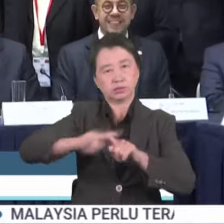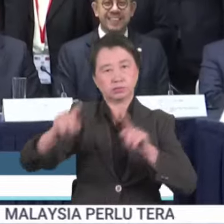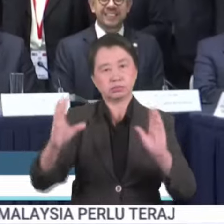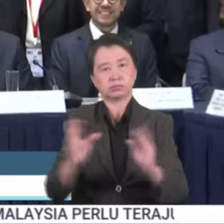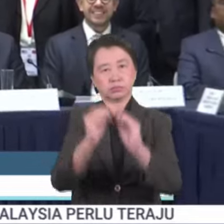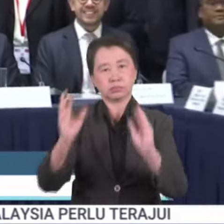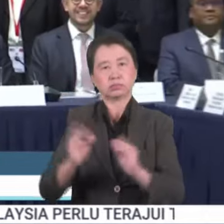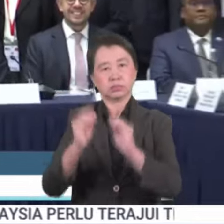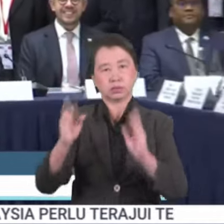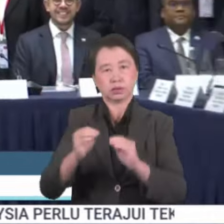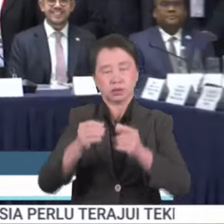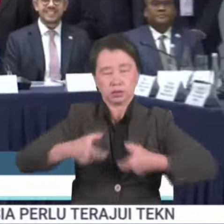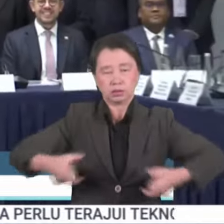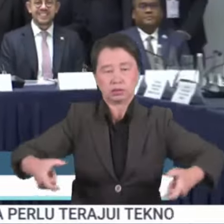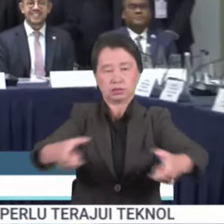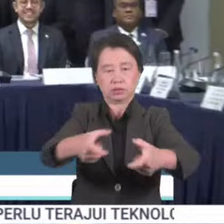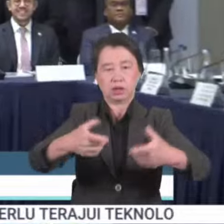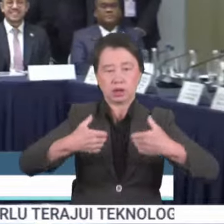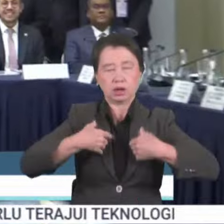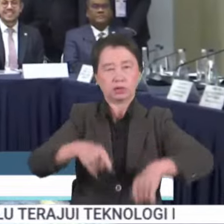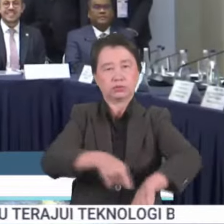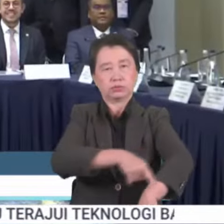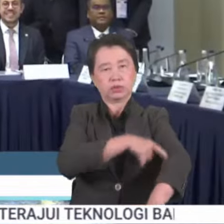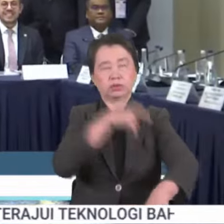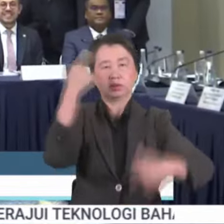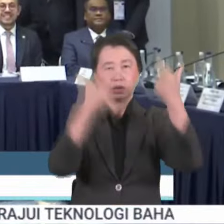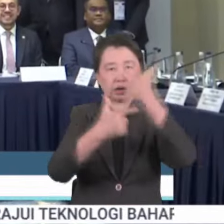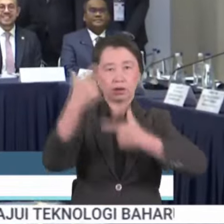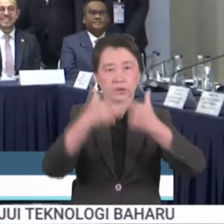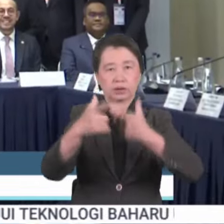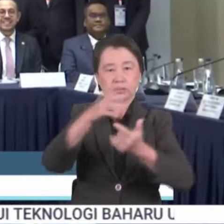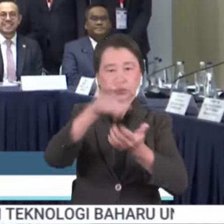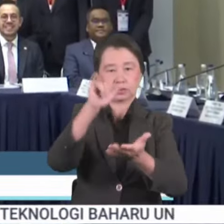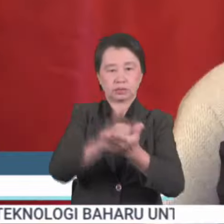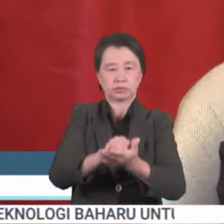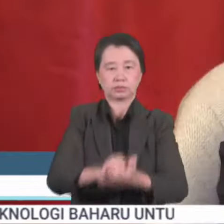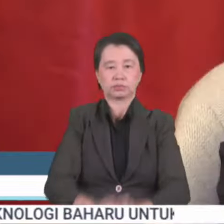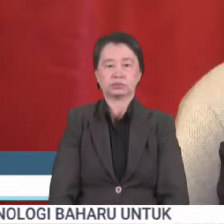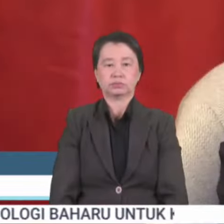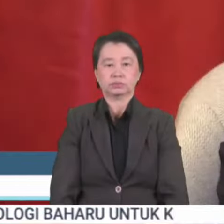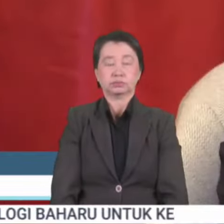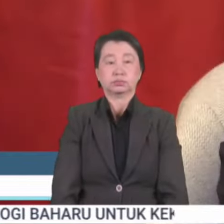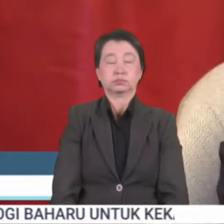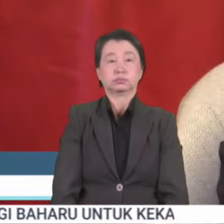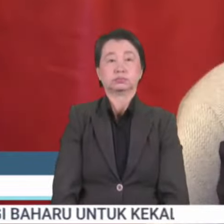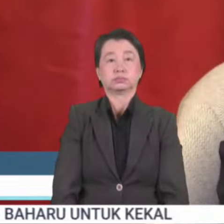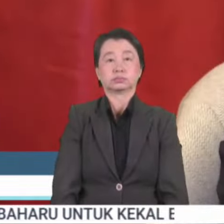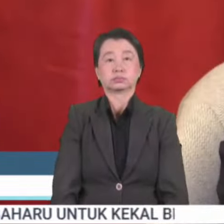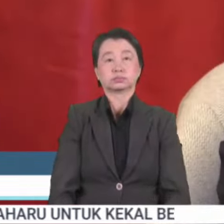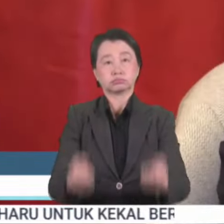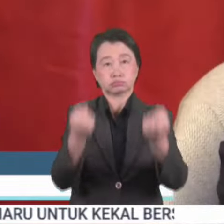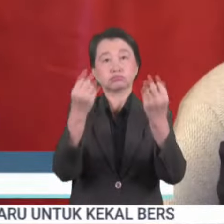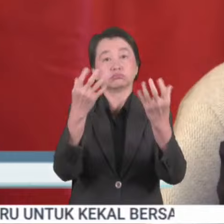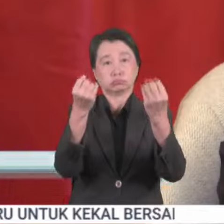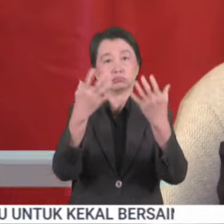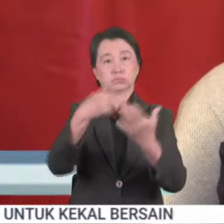perjumpaan dan sesi meja bulat diadakan sepanjang lawatan tersebut. Banyak